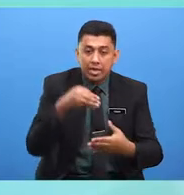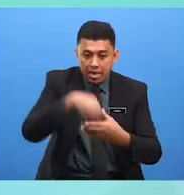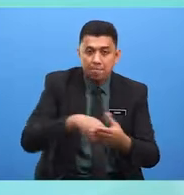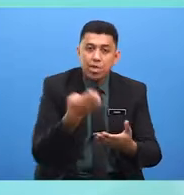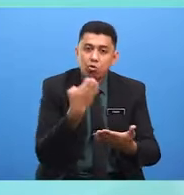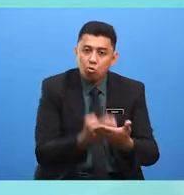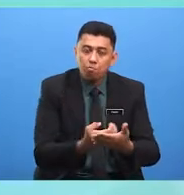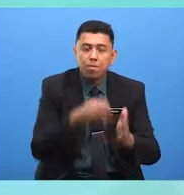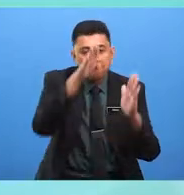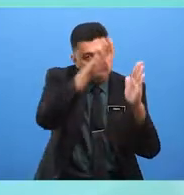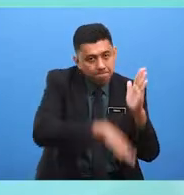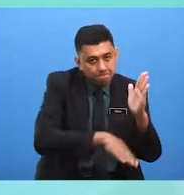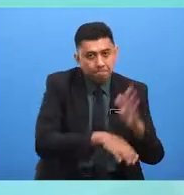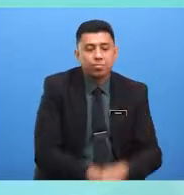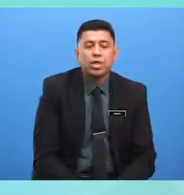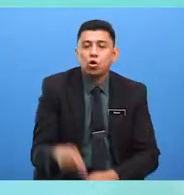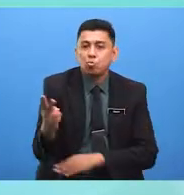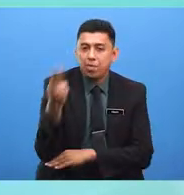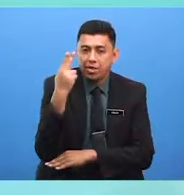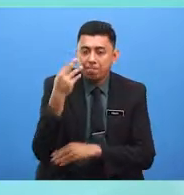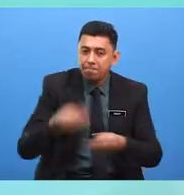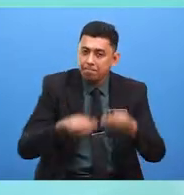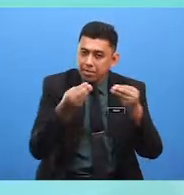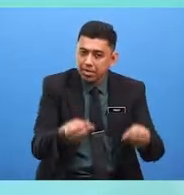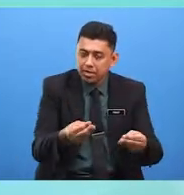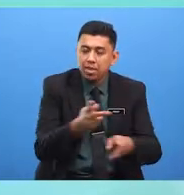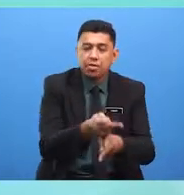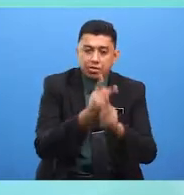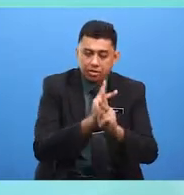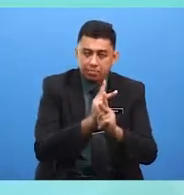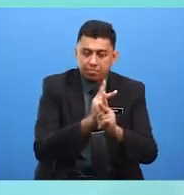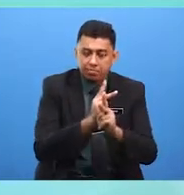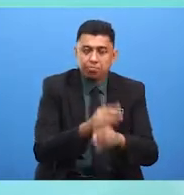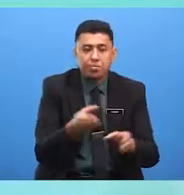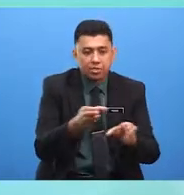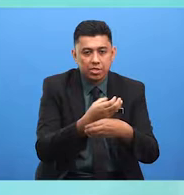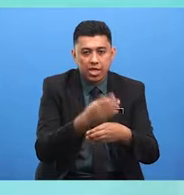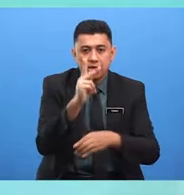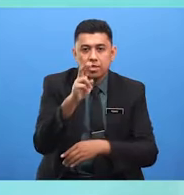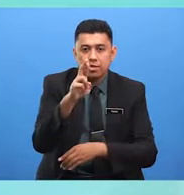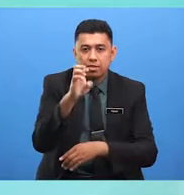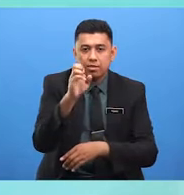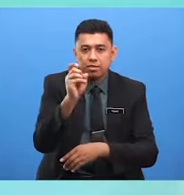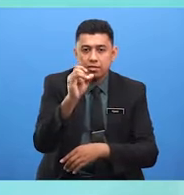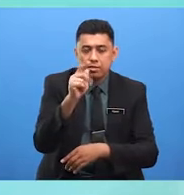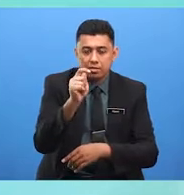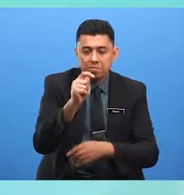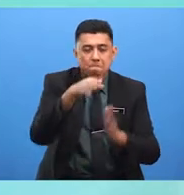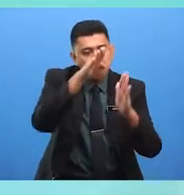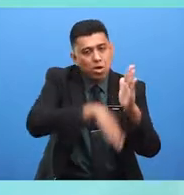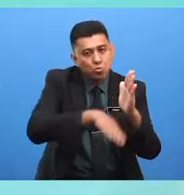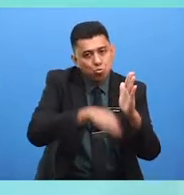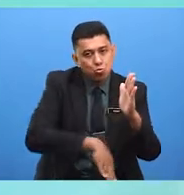keupayaan Bank perdagangan untuk memberi pinjaman dan penciptaan kredit menurut seterusnya kuasa beli